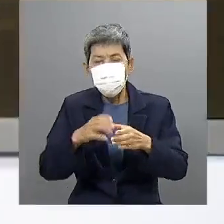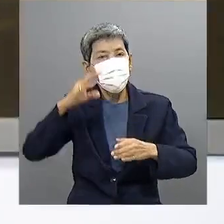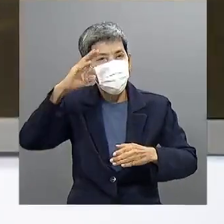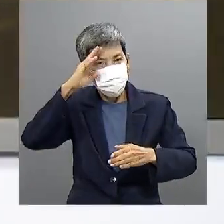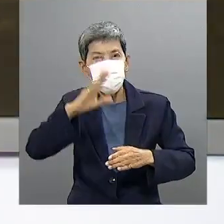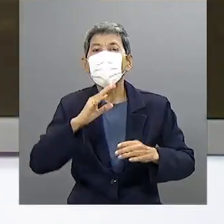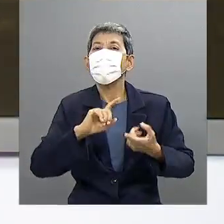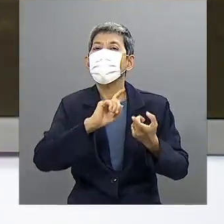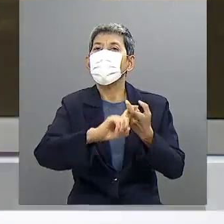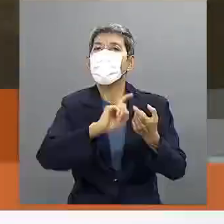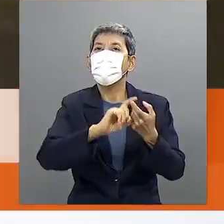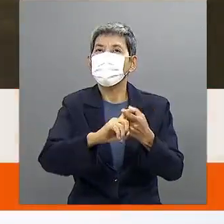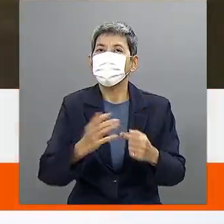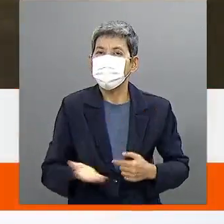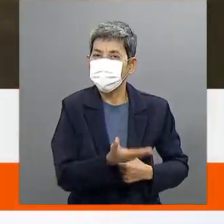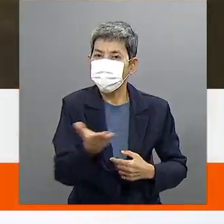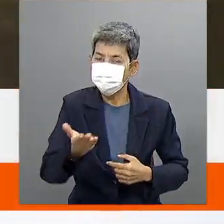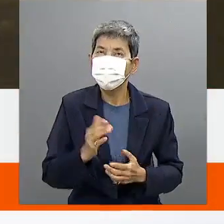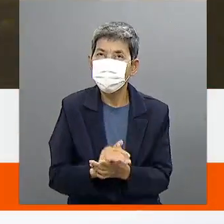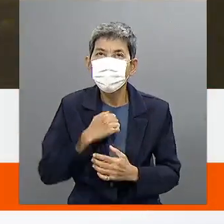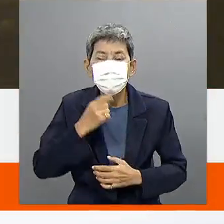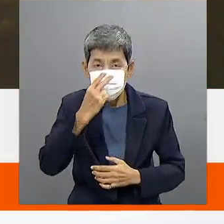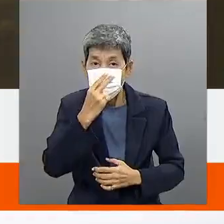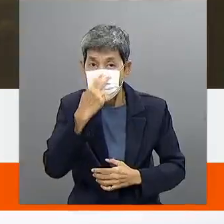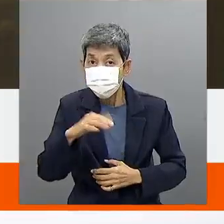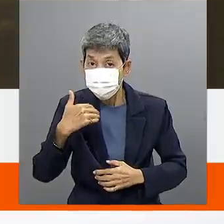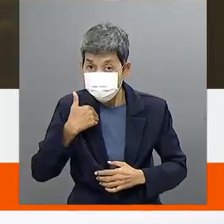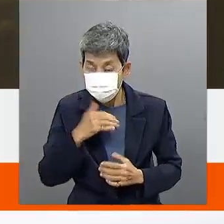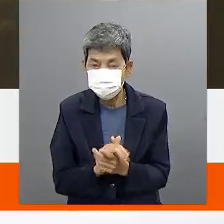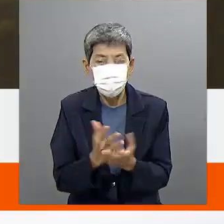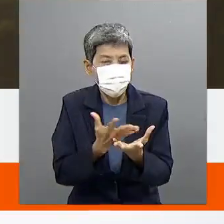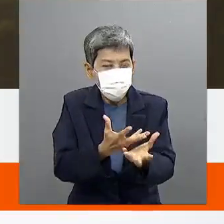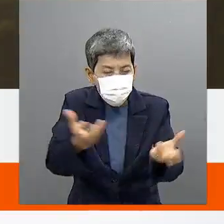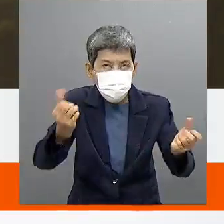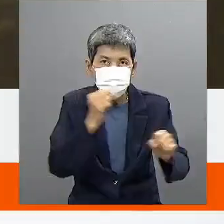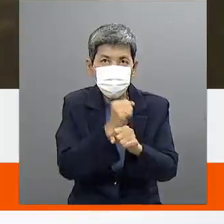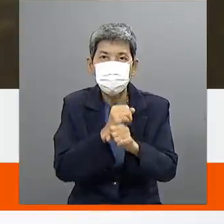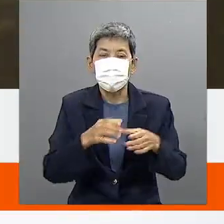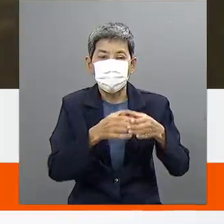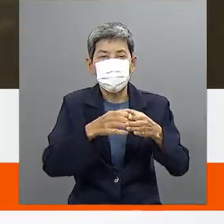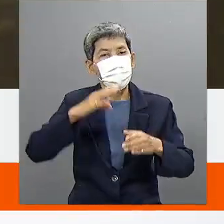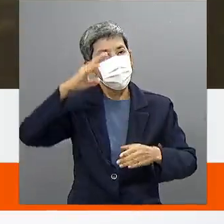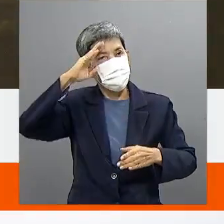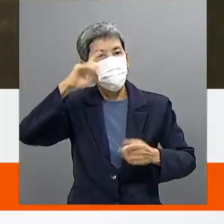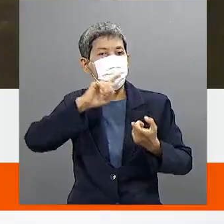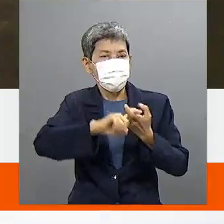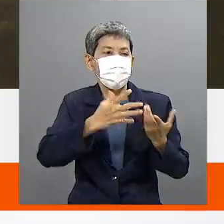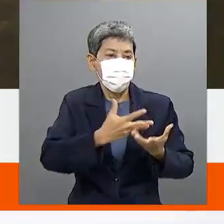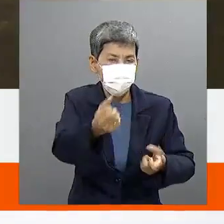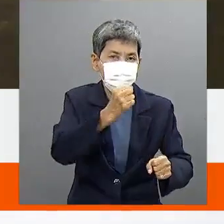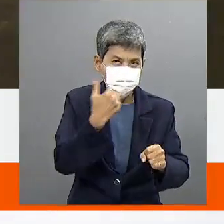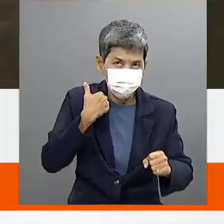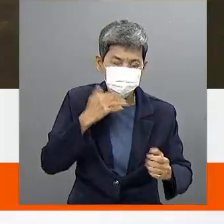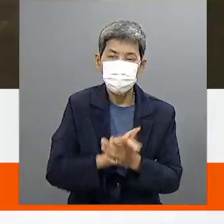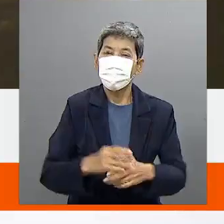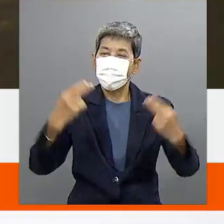ชื่อว่าคุณผู้ชมหลายท่านนะคะน่าจะเคยได้เห็นภาพความสูญเสียจากทางฝั่งกองทัพรัสเซียไปไม่น้อยค่ะนับตั้งแต่สงครามเริ่มปะทุ